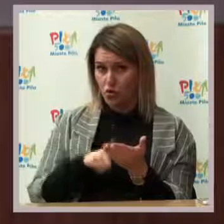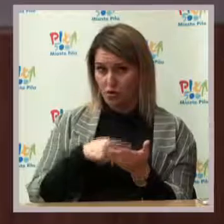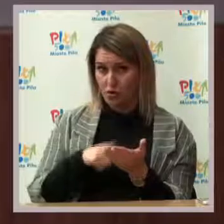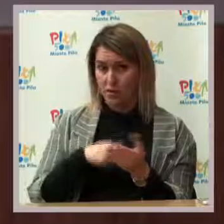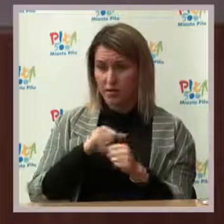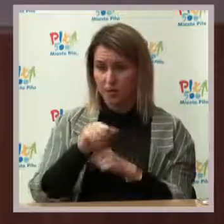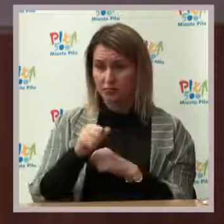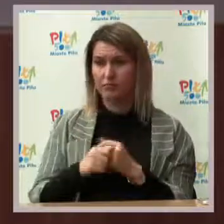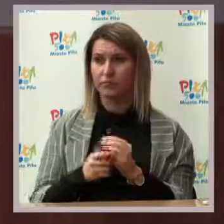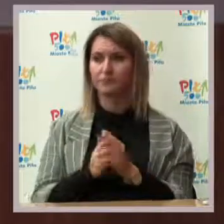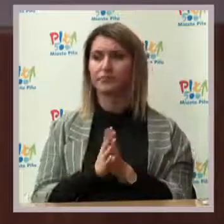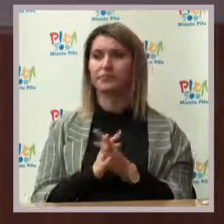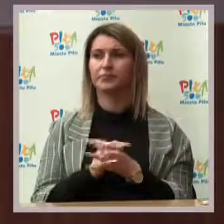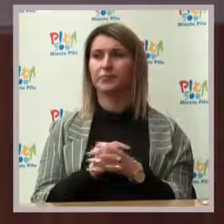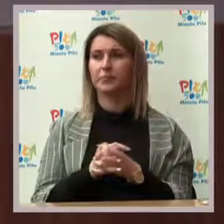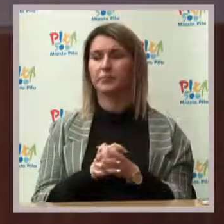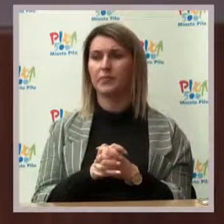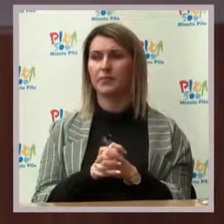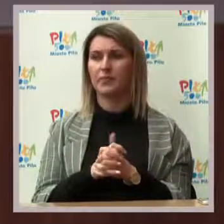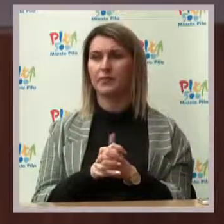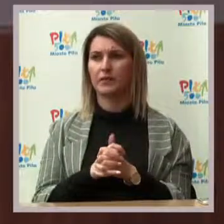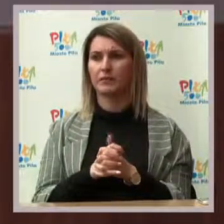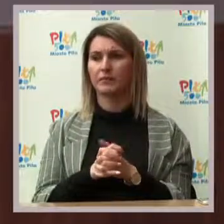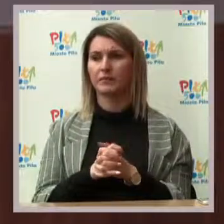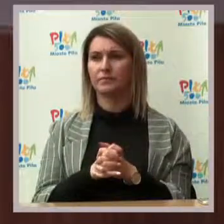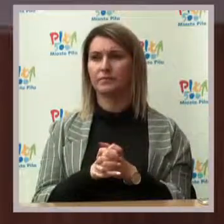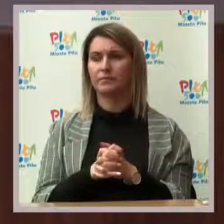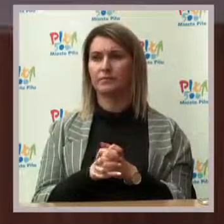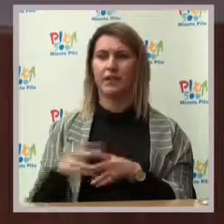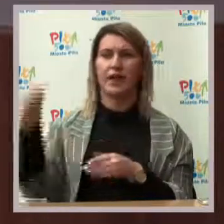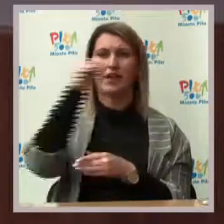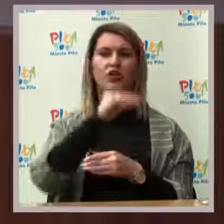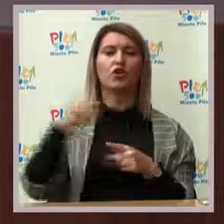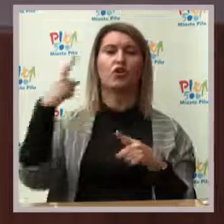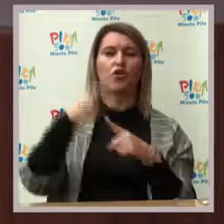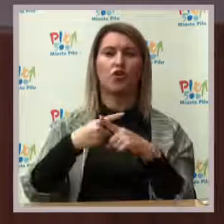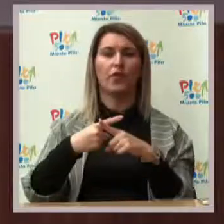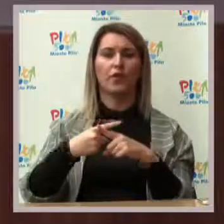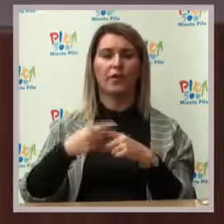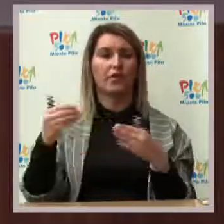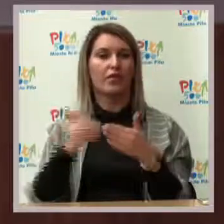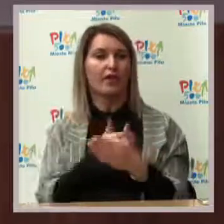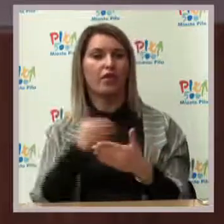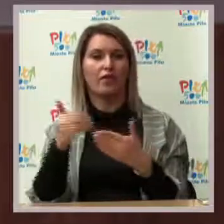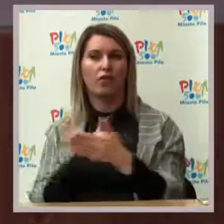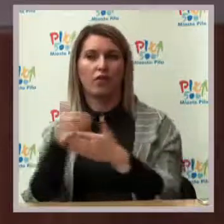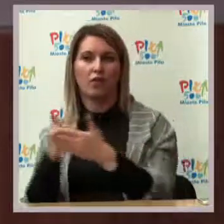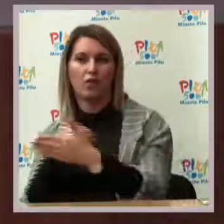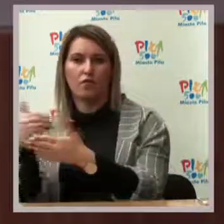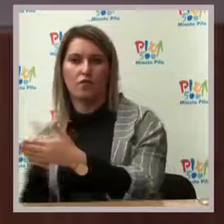ale jak to z każdym produktem, trzeba mu dać nowy czasami